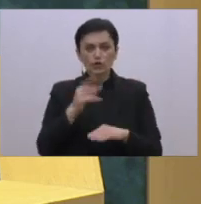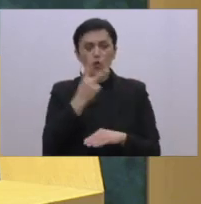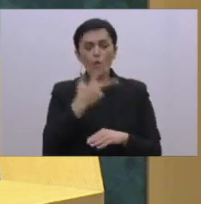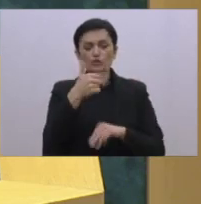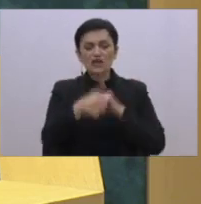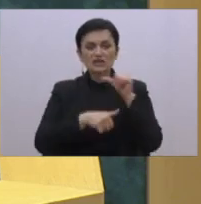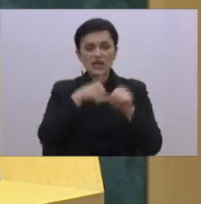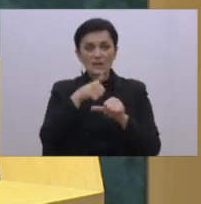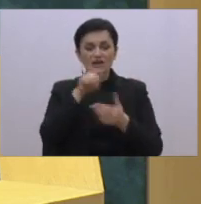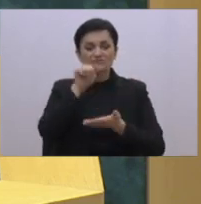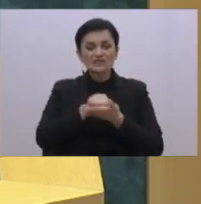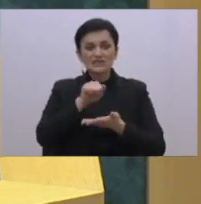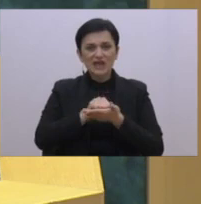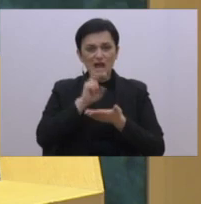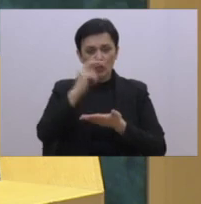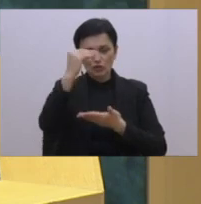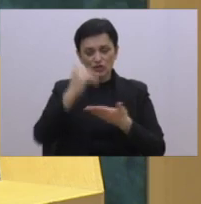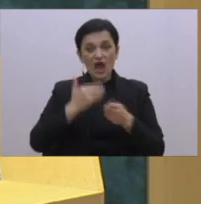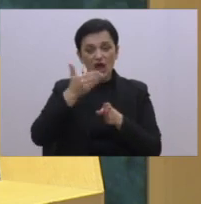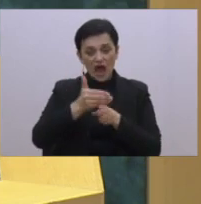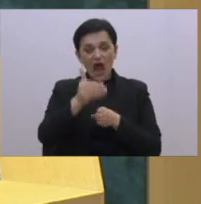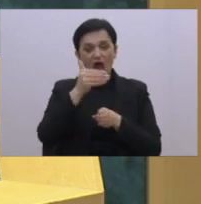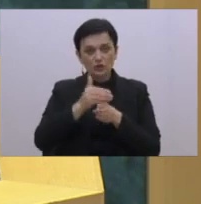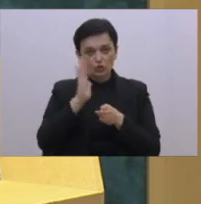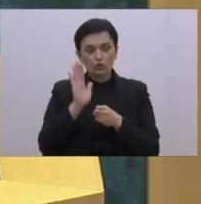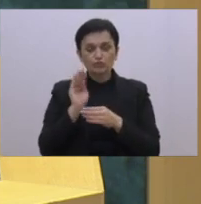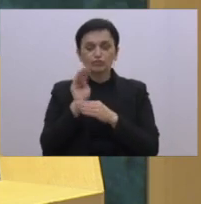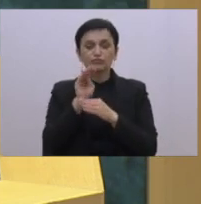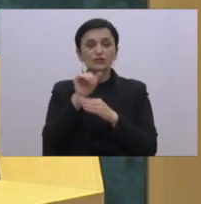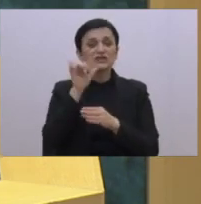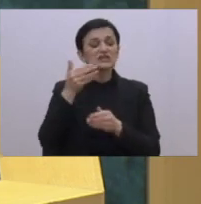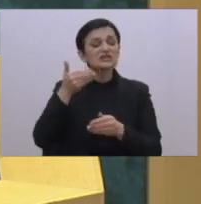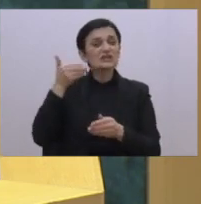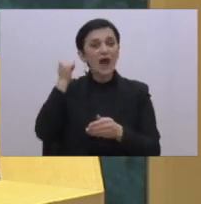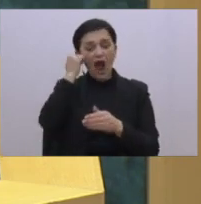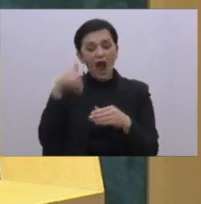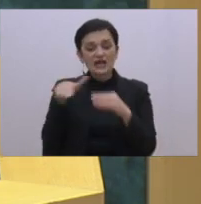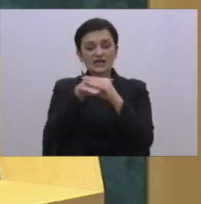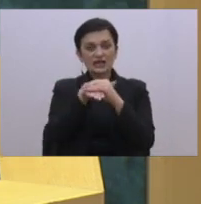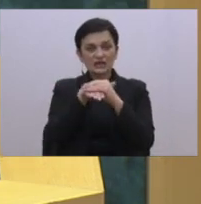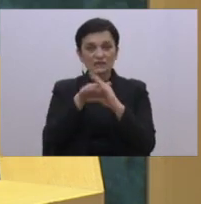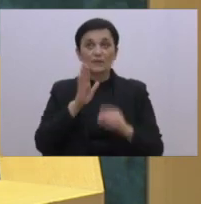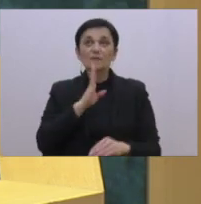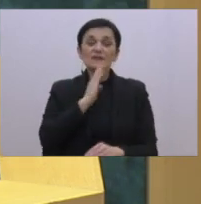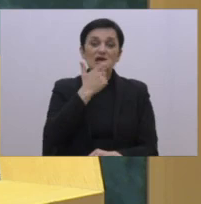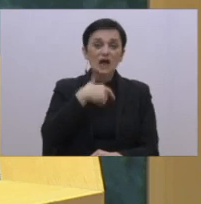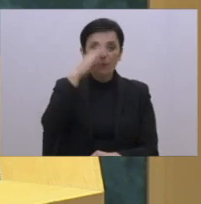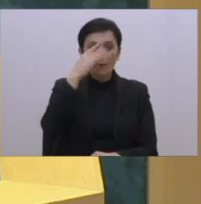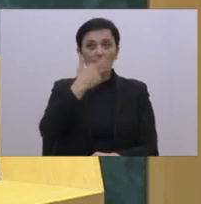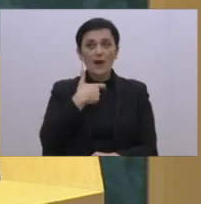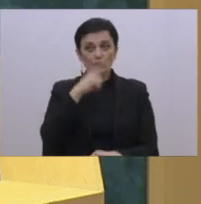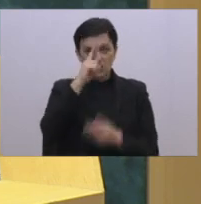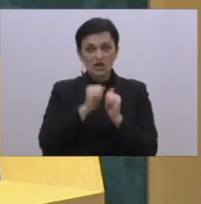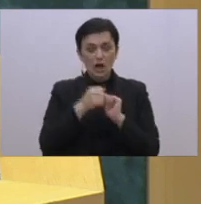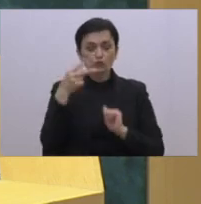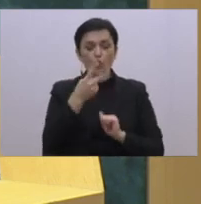2023 წლის სტენოგრამები, ეტაპობრივად შეივსება წინა წლების არქივებს. ქალბატონებო და ბატონებო, გახსოვთ,